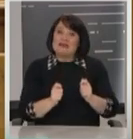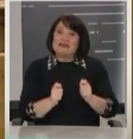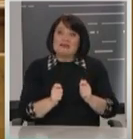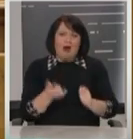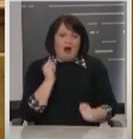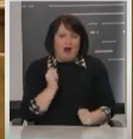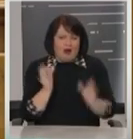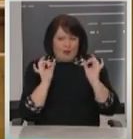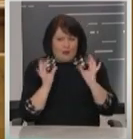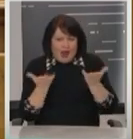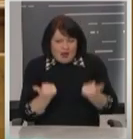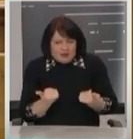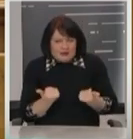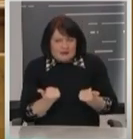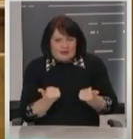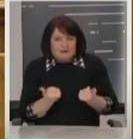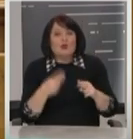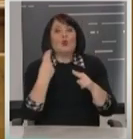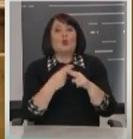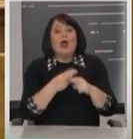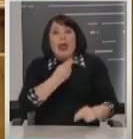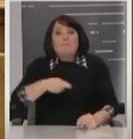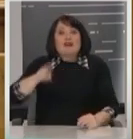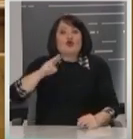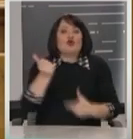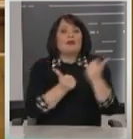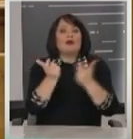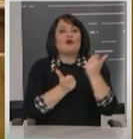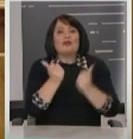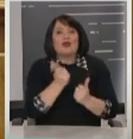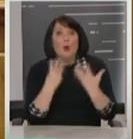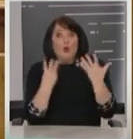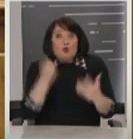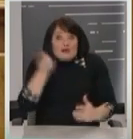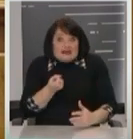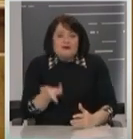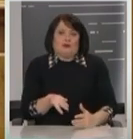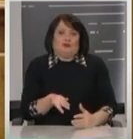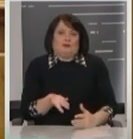ολοκλήρωτες και το κυριότερο με επιτόκια δανεισμού κοντά στο 8%.